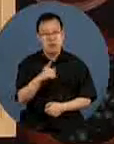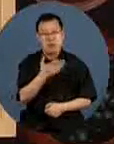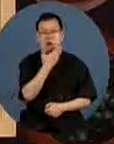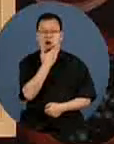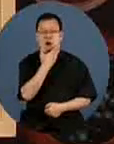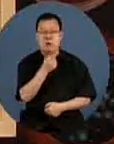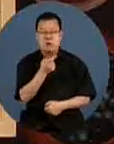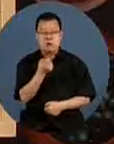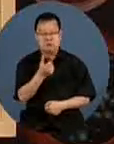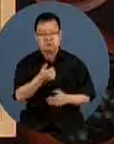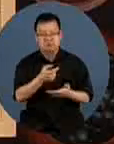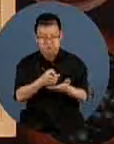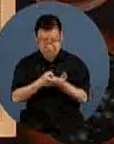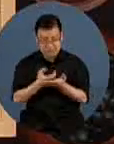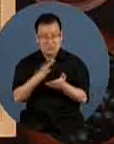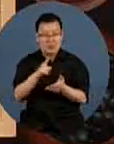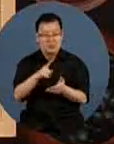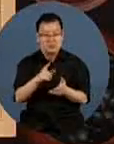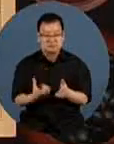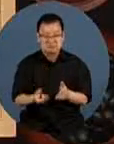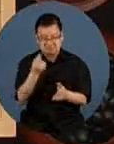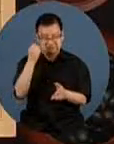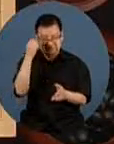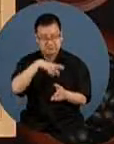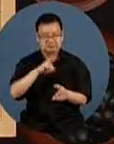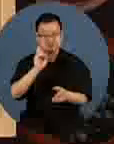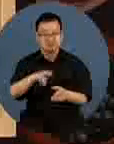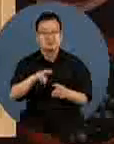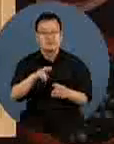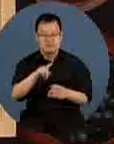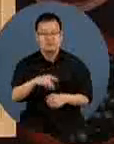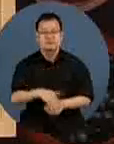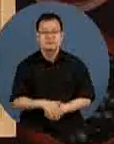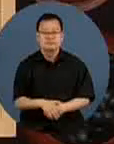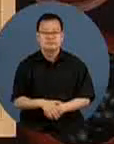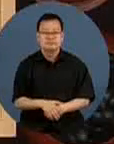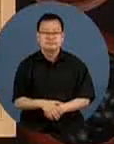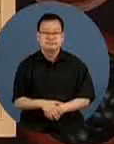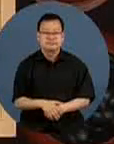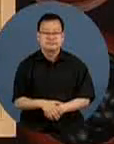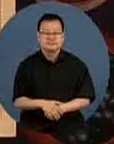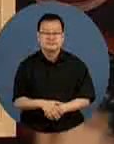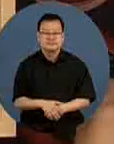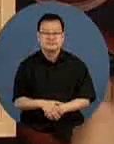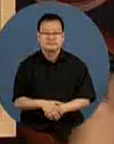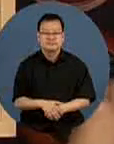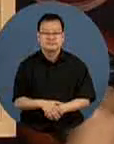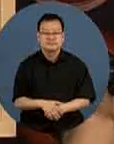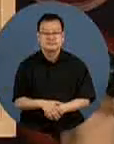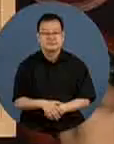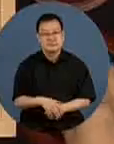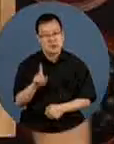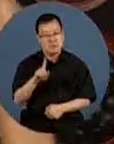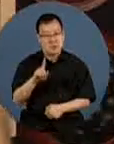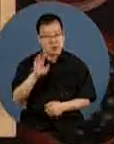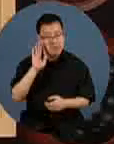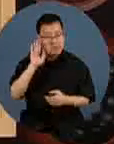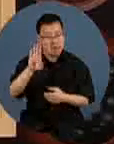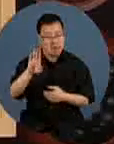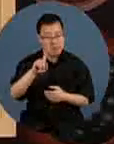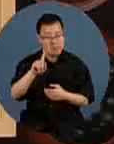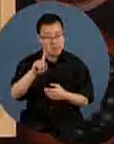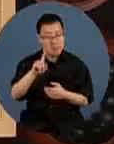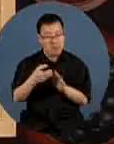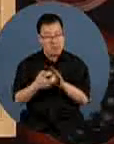있는데요. 지금은 아낌없이 허영호 7단이 그곳을 준비를 해 두었습니다. 뭔가 노리고 있는 게